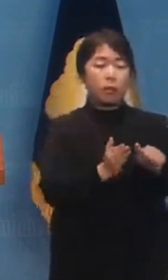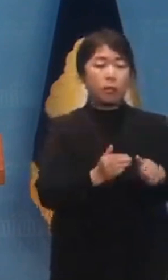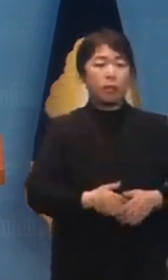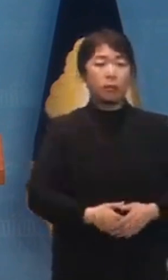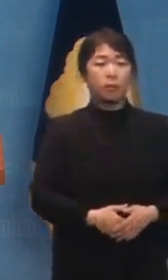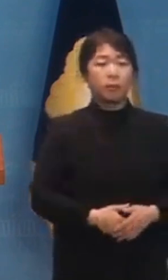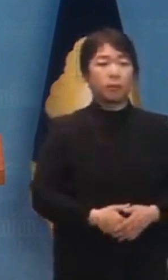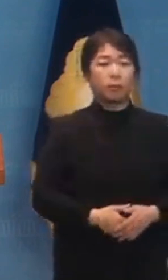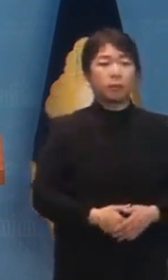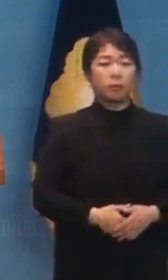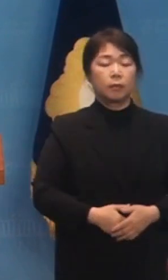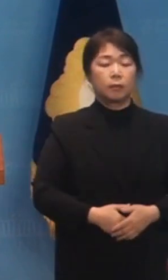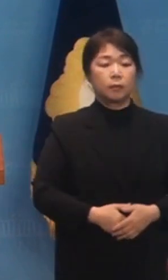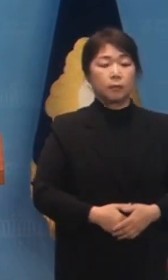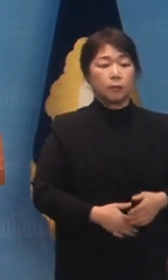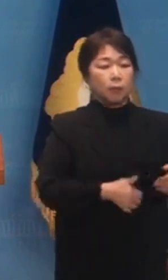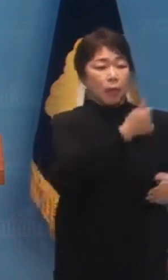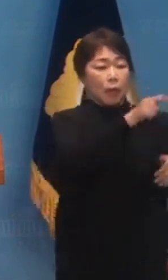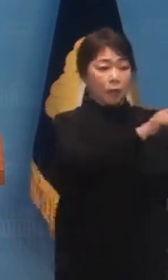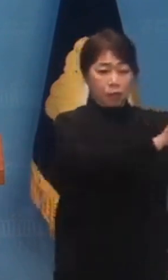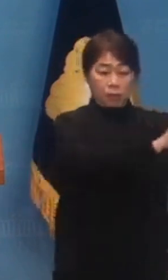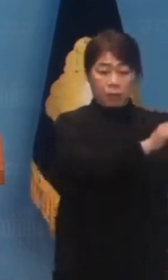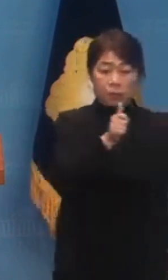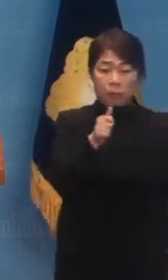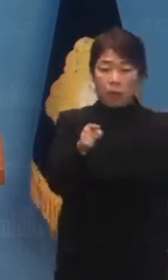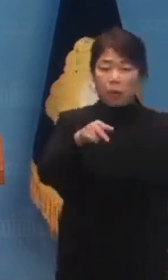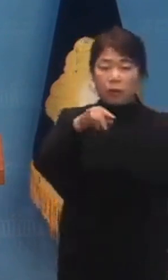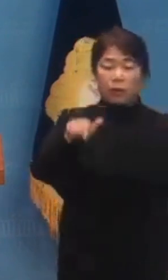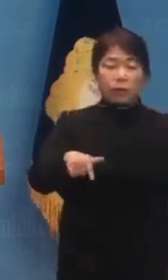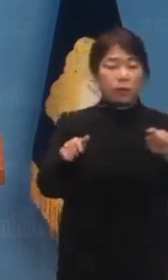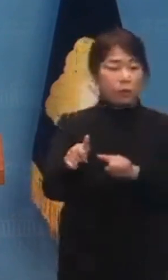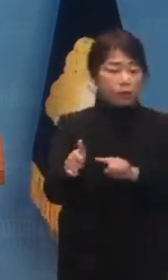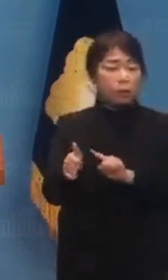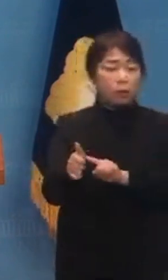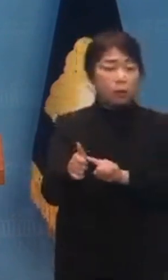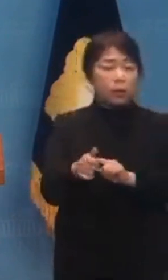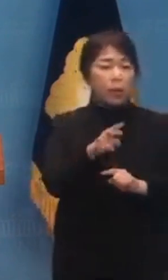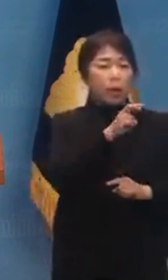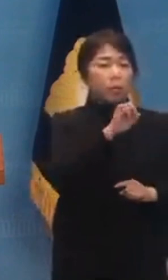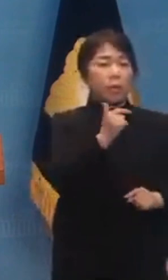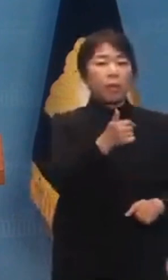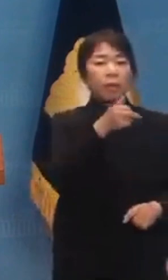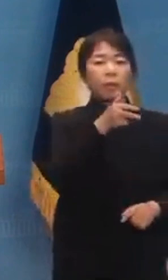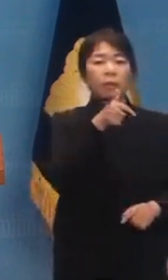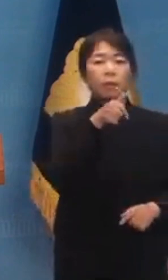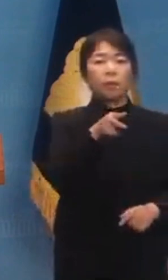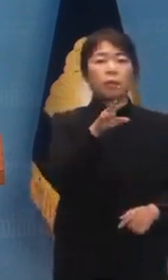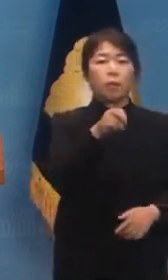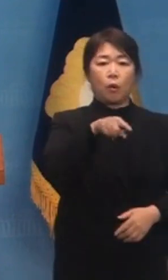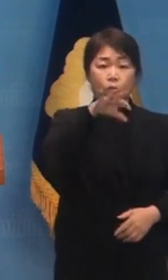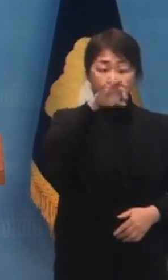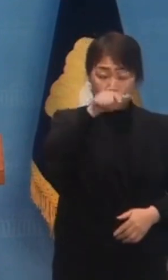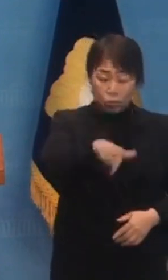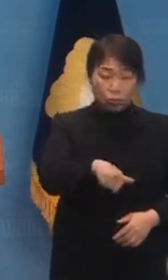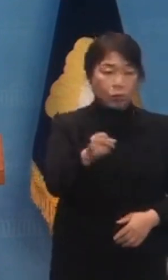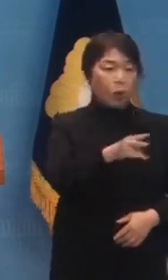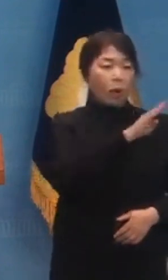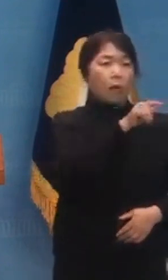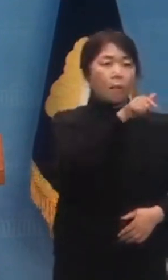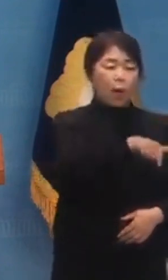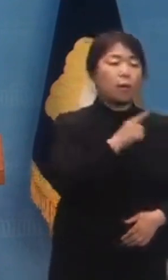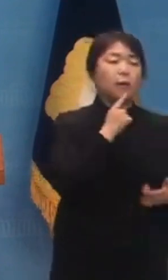한동훈 위원장이 허식 의장을 민경욱, 박은식 비대위원처럼 감싼다면 국민의힘에